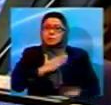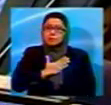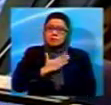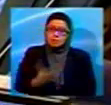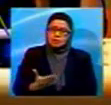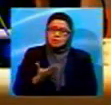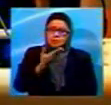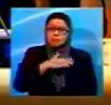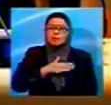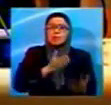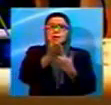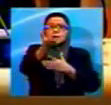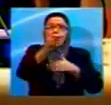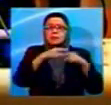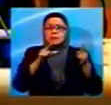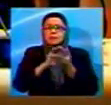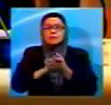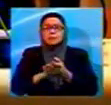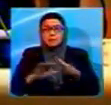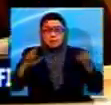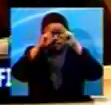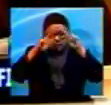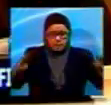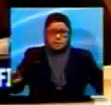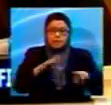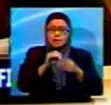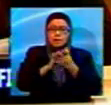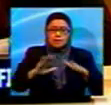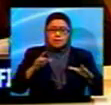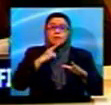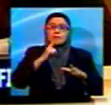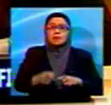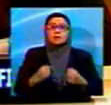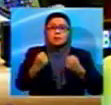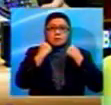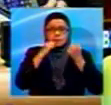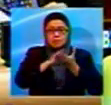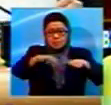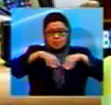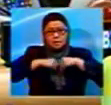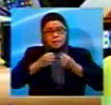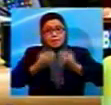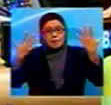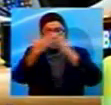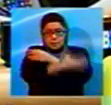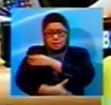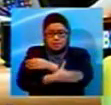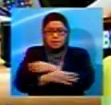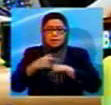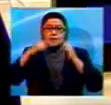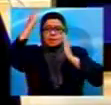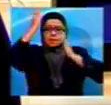dan keselamatan menjadi kekuatan Malaysia diterima banyak negara menurut beliau Malaysia akan merju isisu